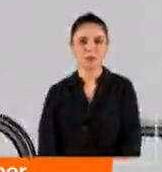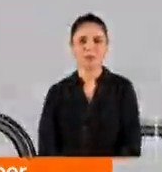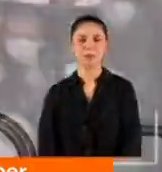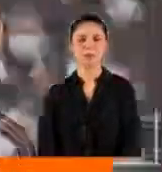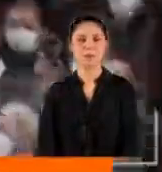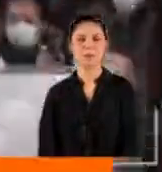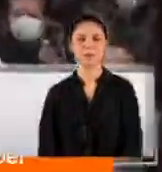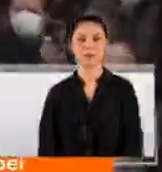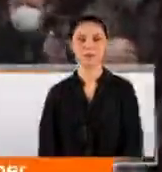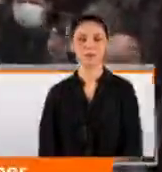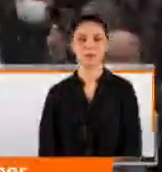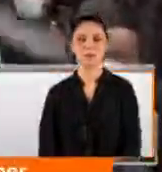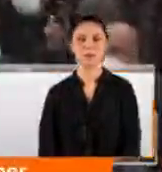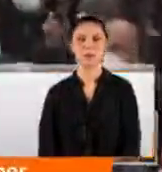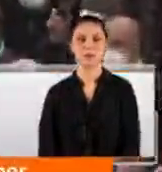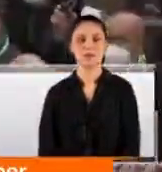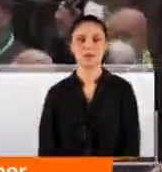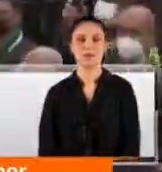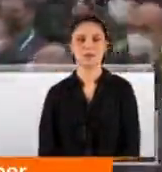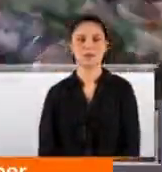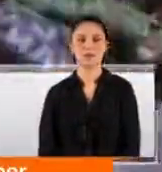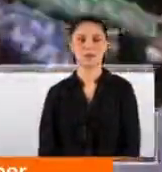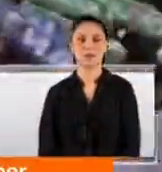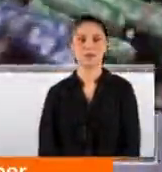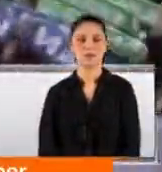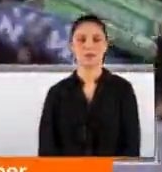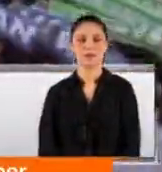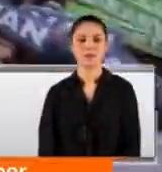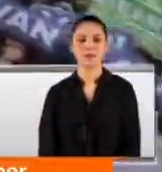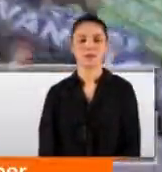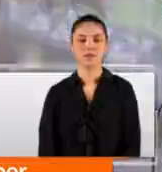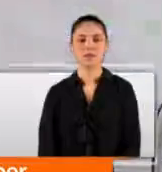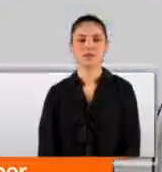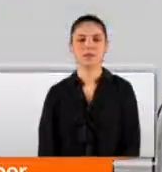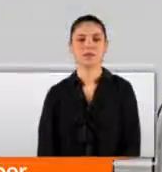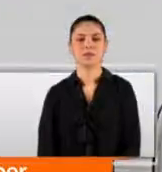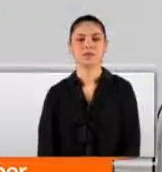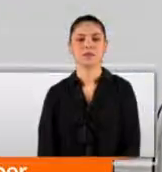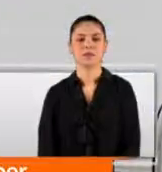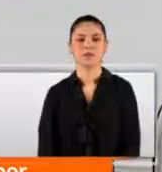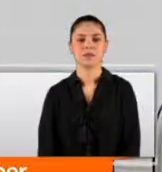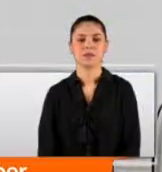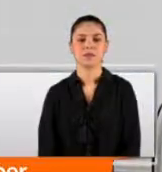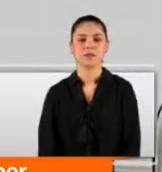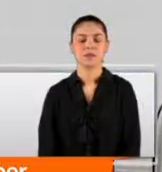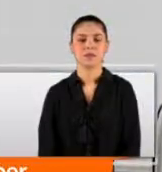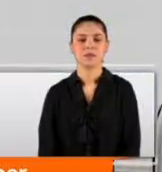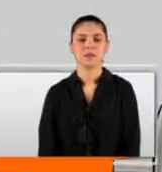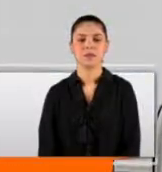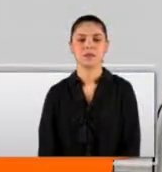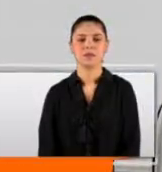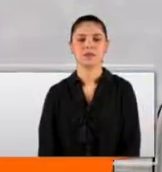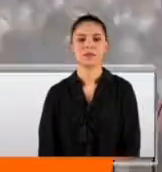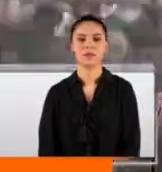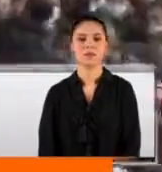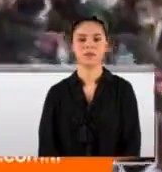Sen bilirsin içindeki cevheri. Üye kayıt sayımız 13 milyon 500